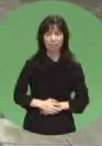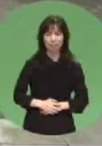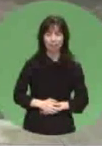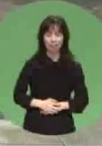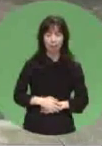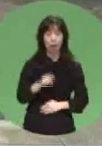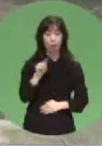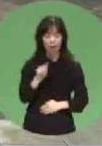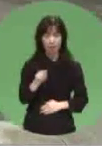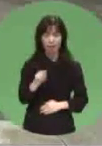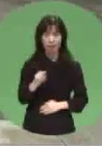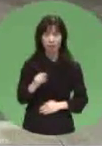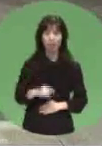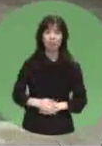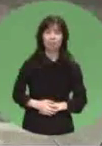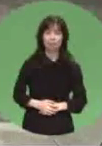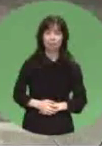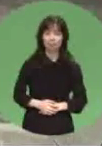これ